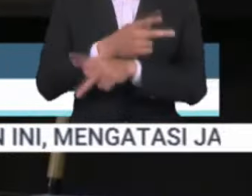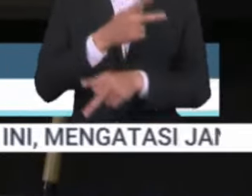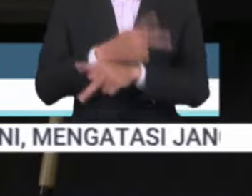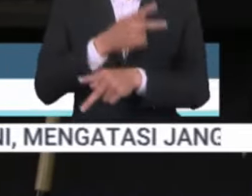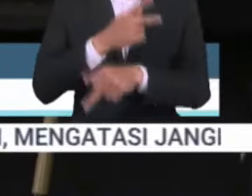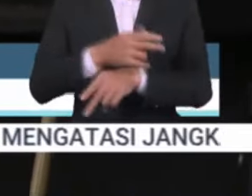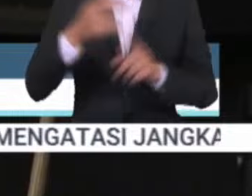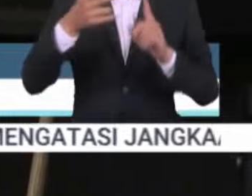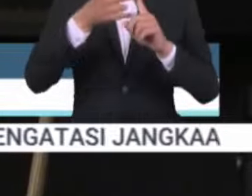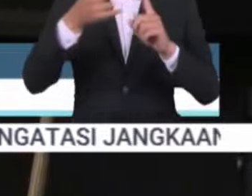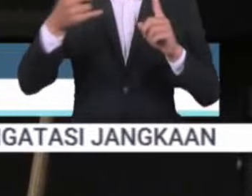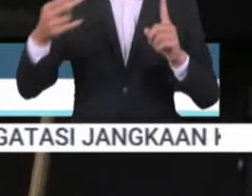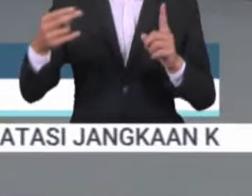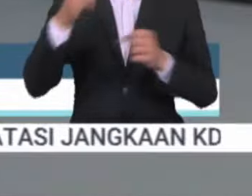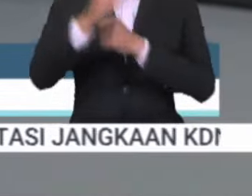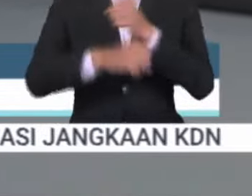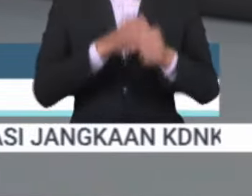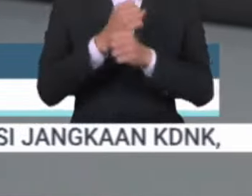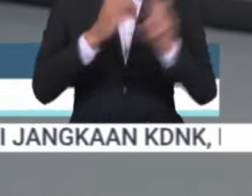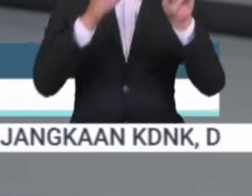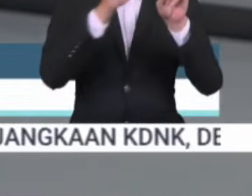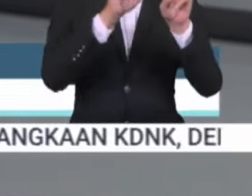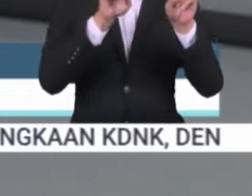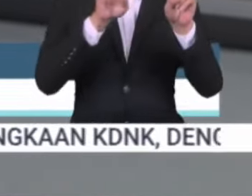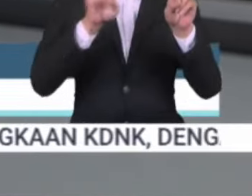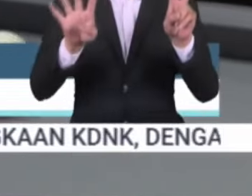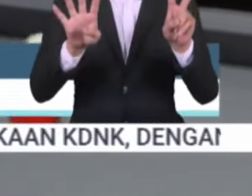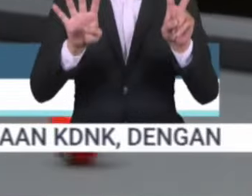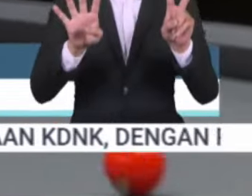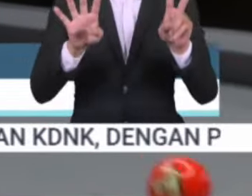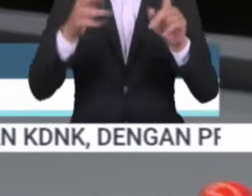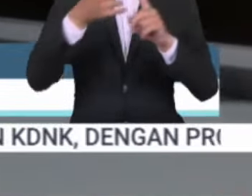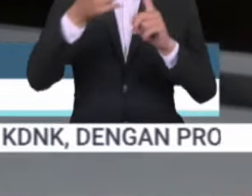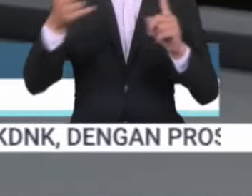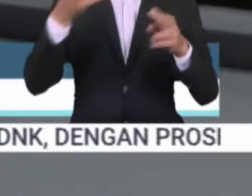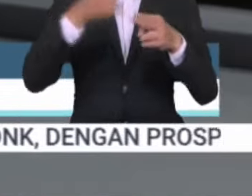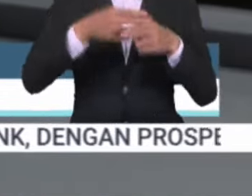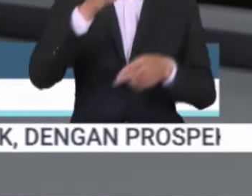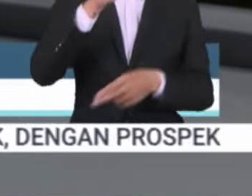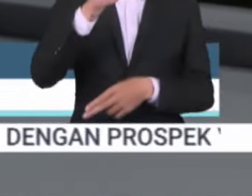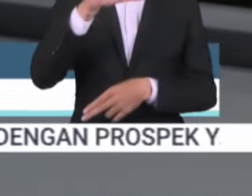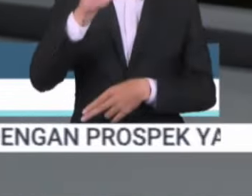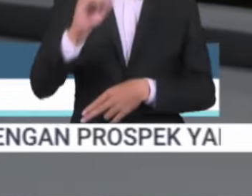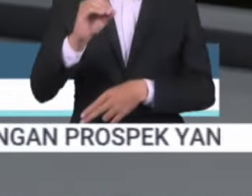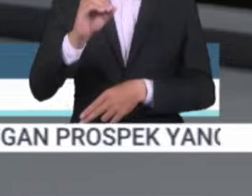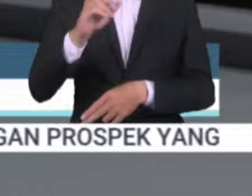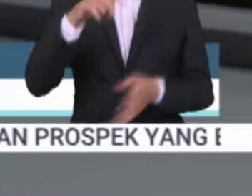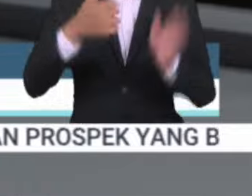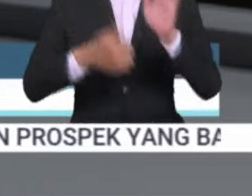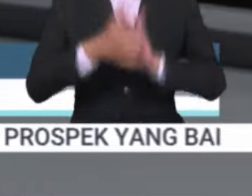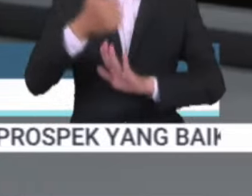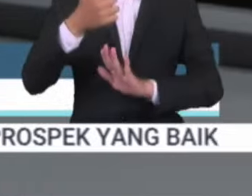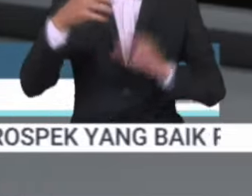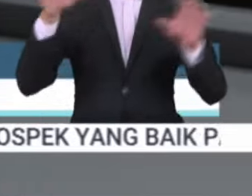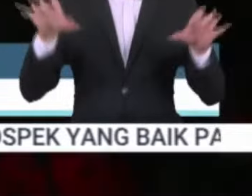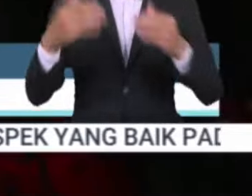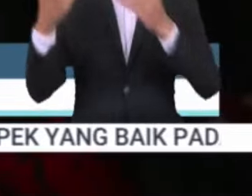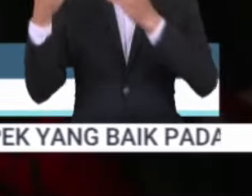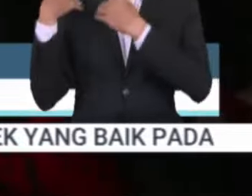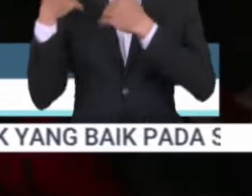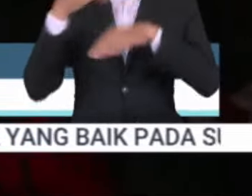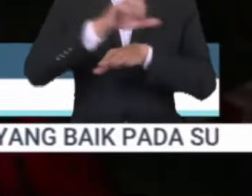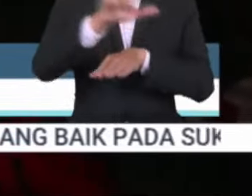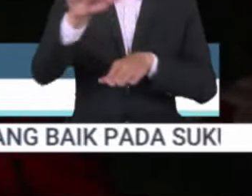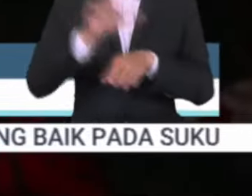Ball Indonesia Championship 2024 dari Indonesia iaitu Rico Herman. Kejohanan dianjurkan David Poon Labuan